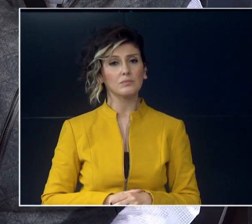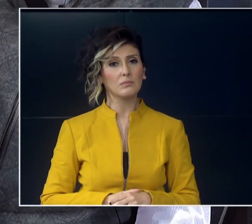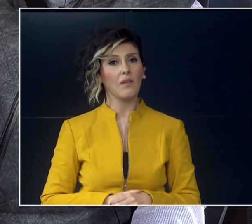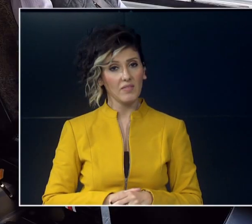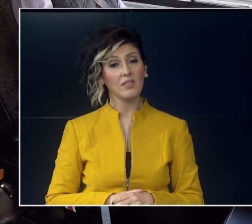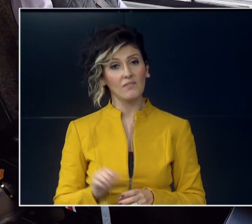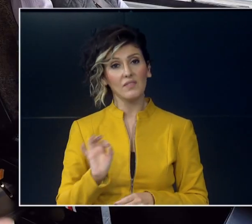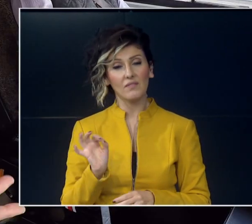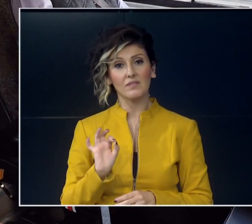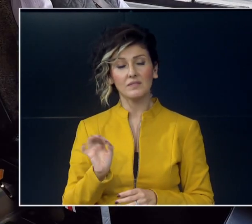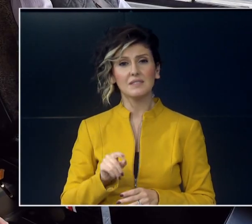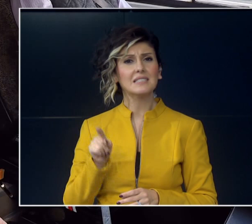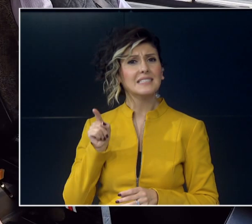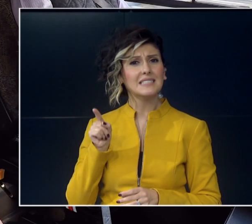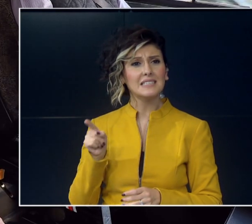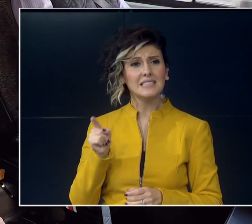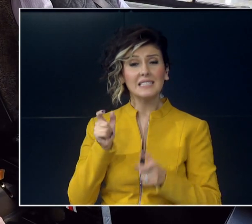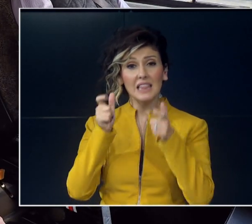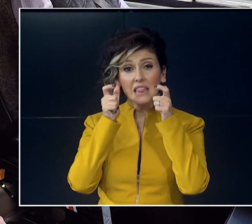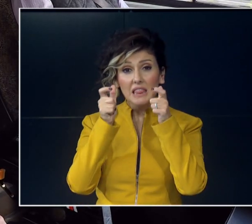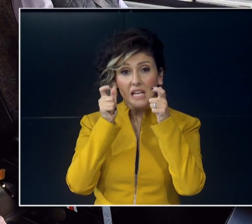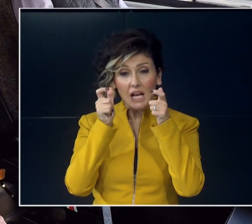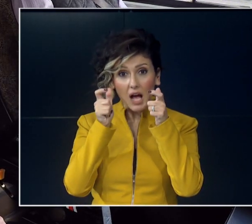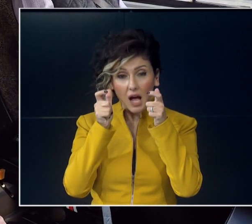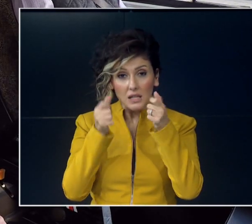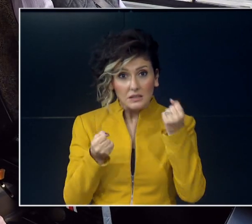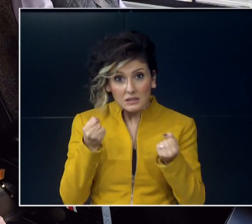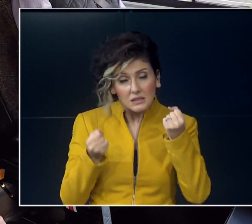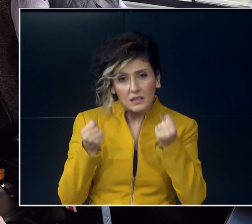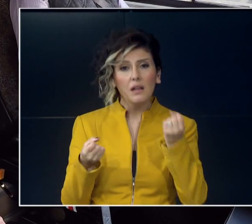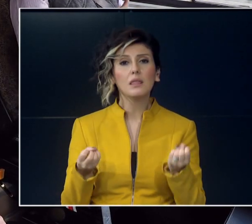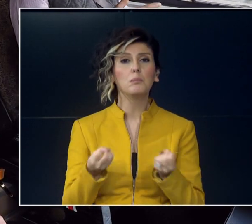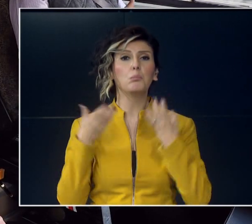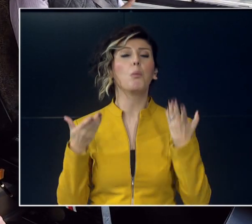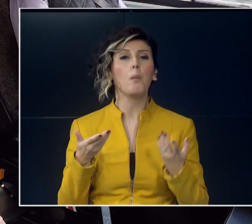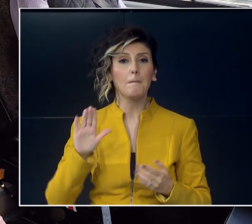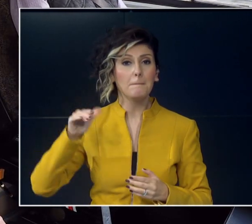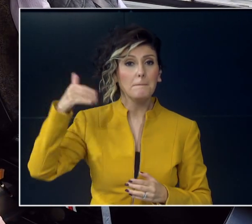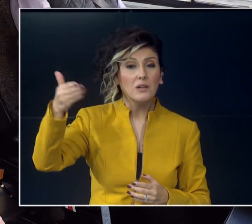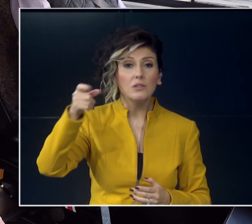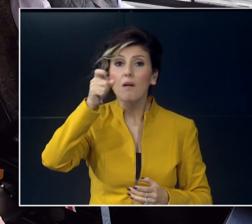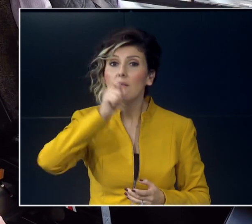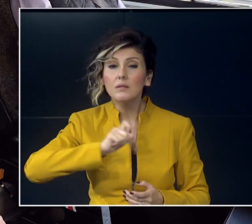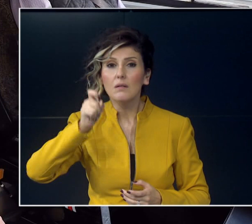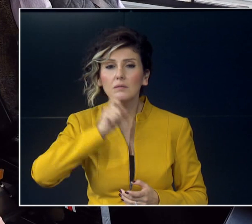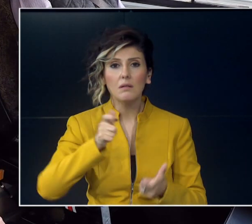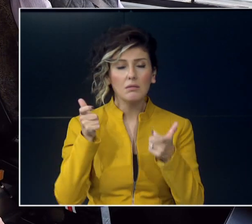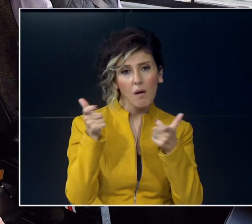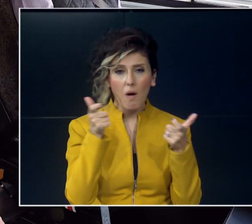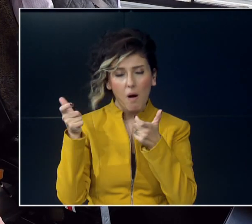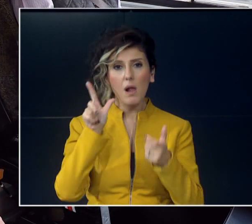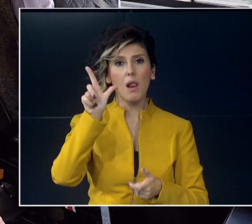Maalesef. Ya sizin dikkatli olmanız yetmiyor. Başkalarının hatalarını da gözetmeniz lazım.